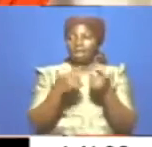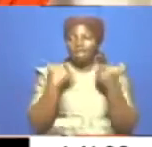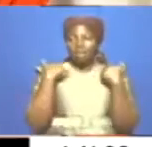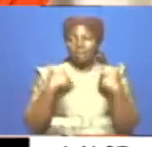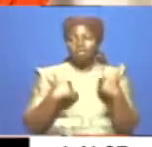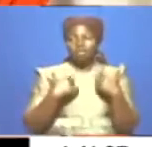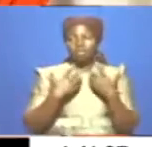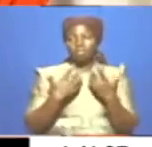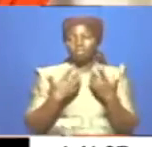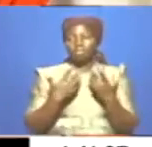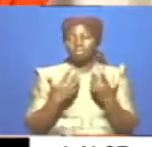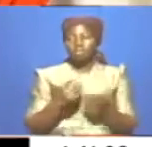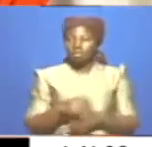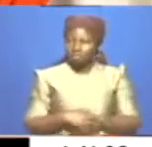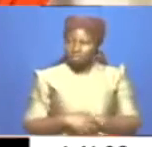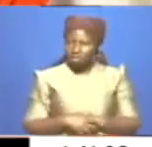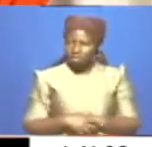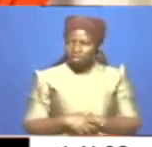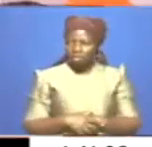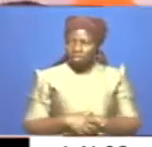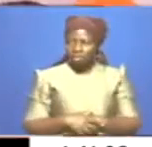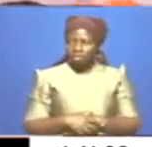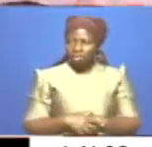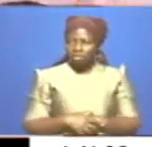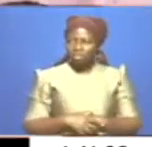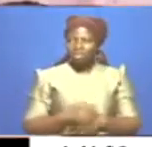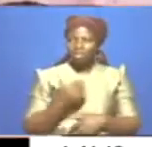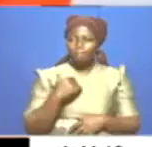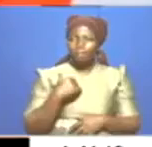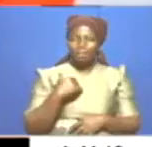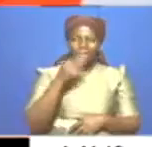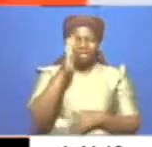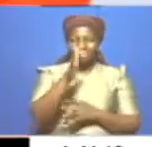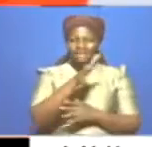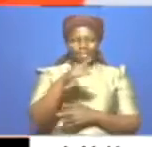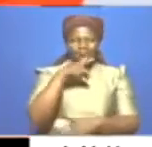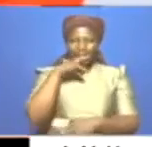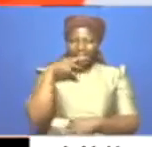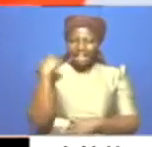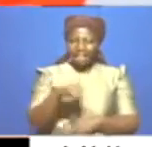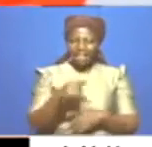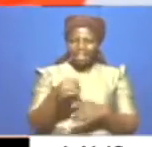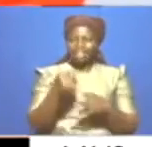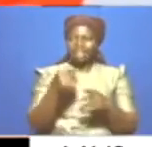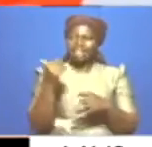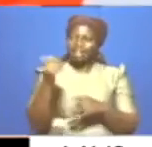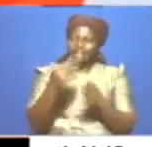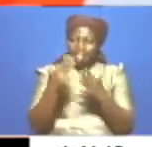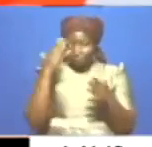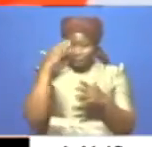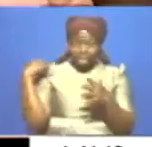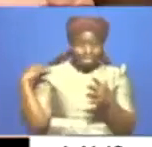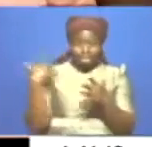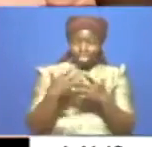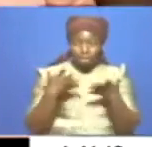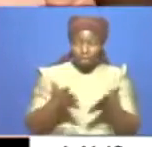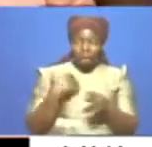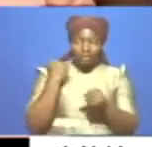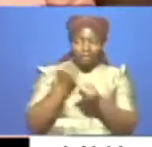kulala? Ama sio? I will never regret anything. Kwa sababu gani? So far, I have done a lot for Changamwe